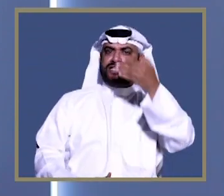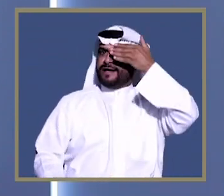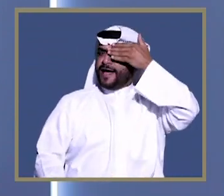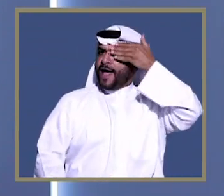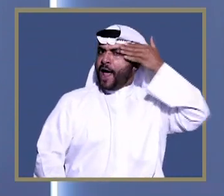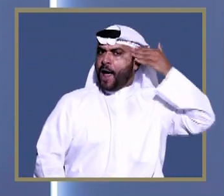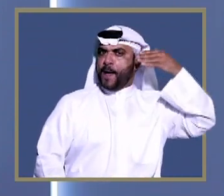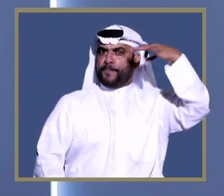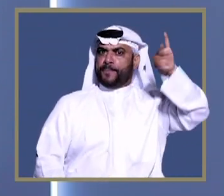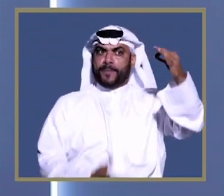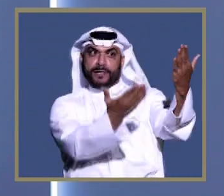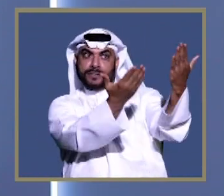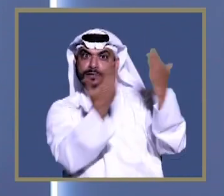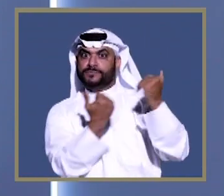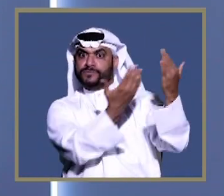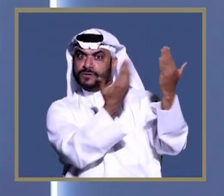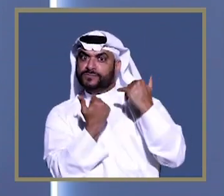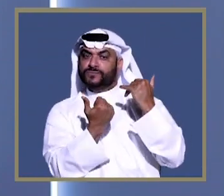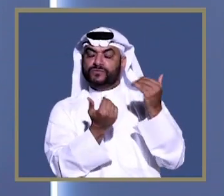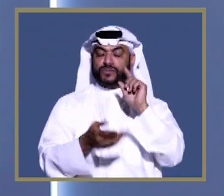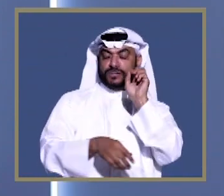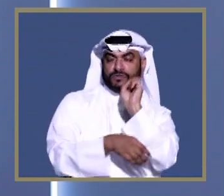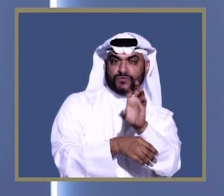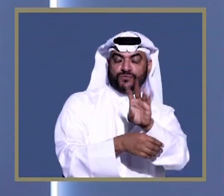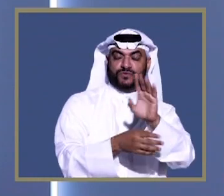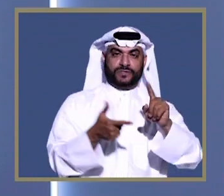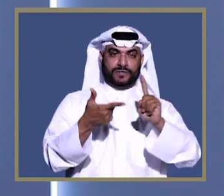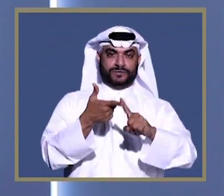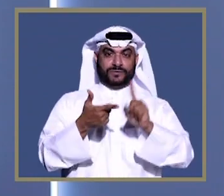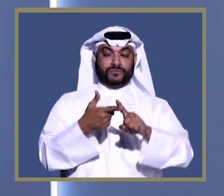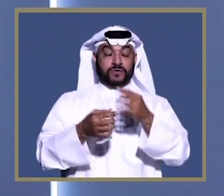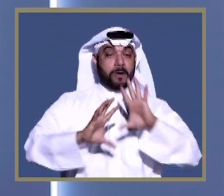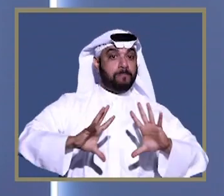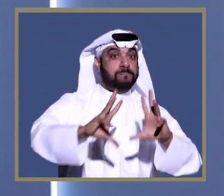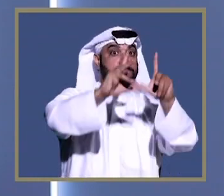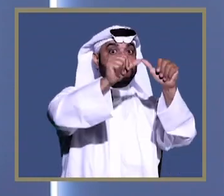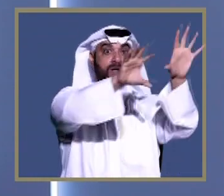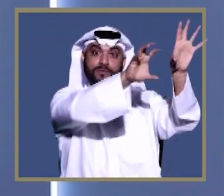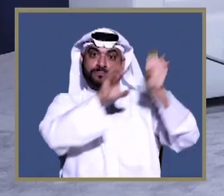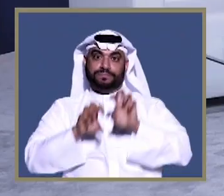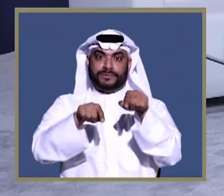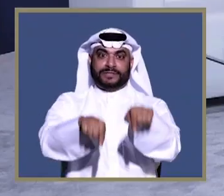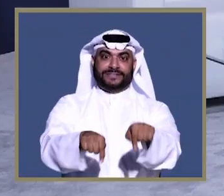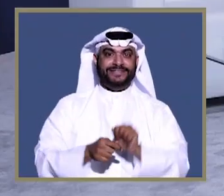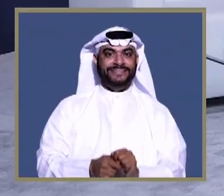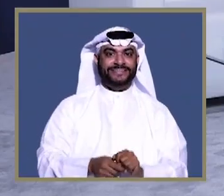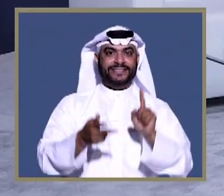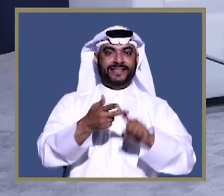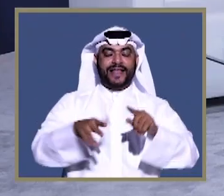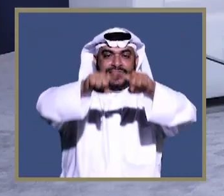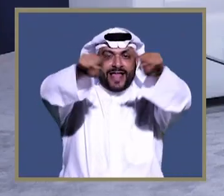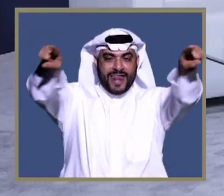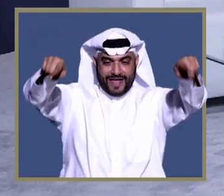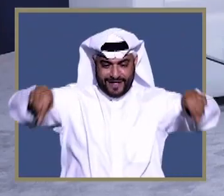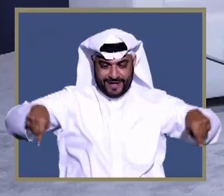في استشاريين من دولهم المتطورة. بالنسبة للأراضي